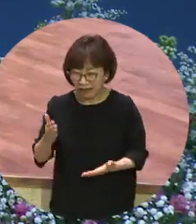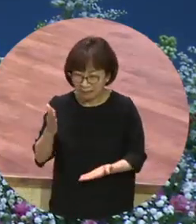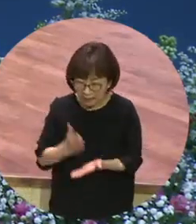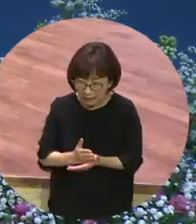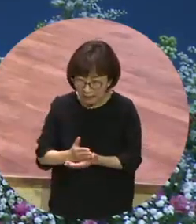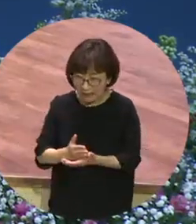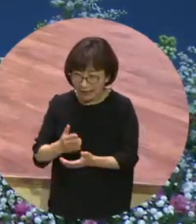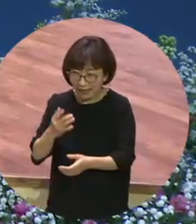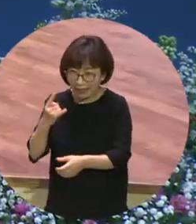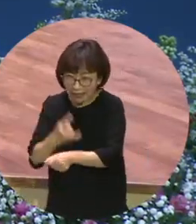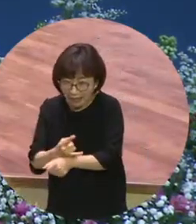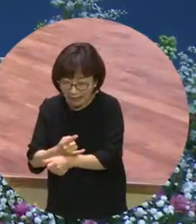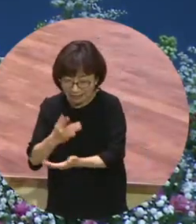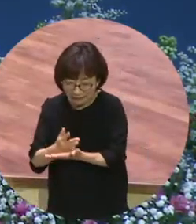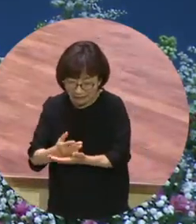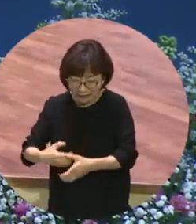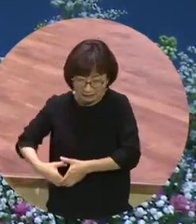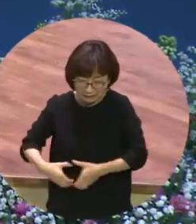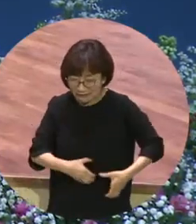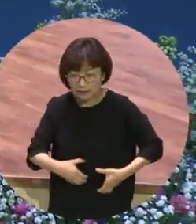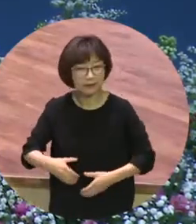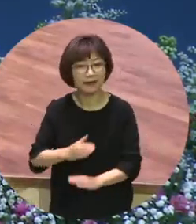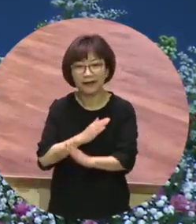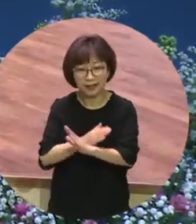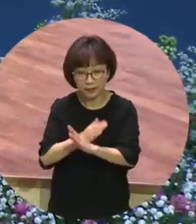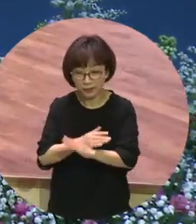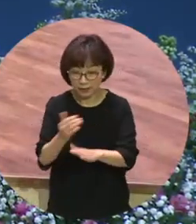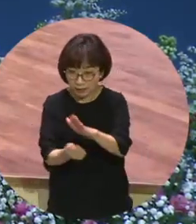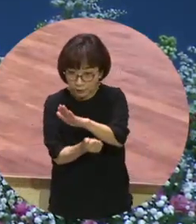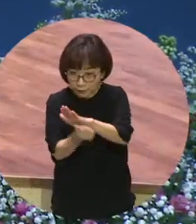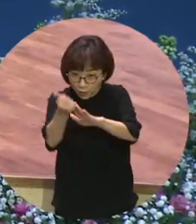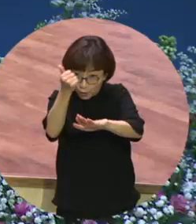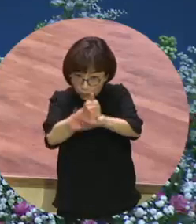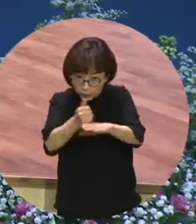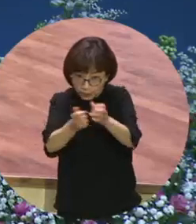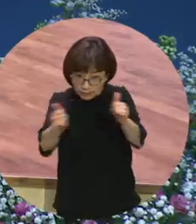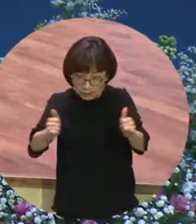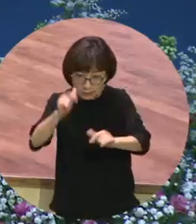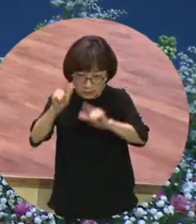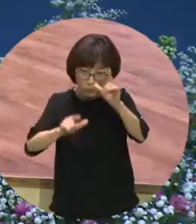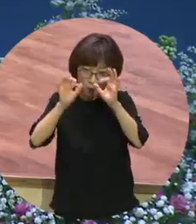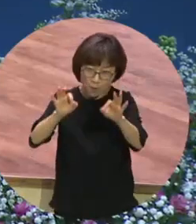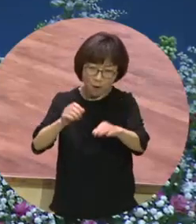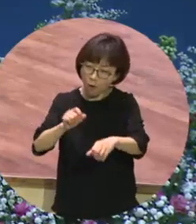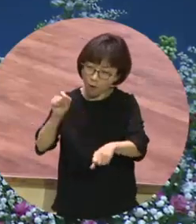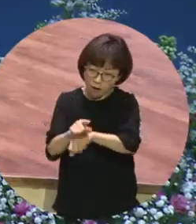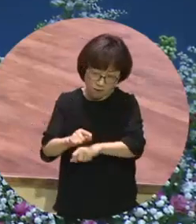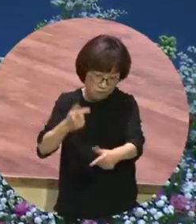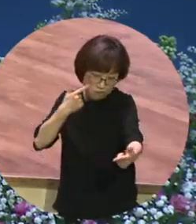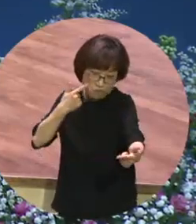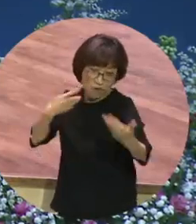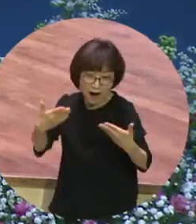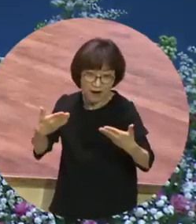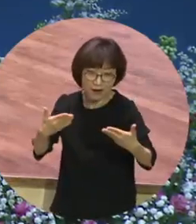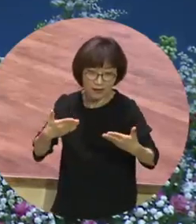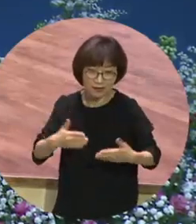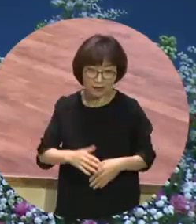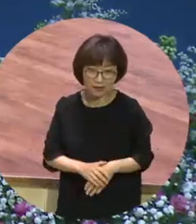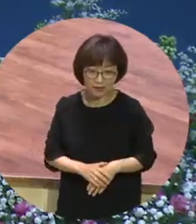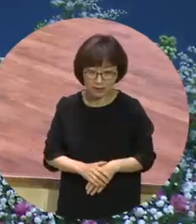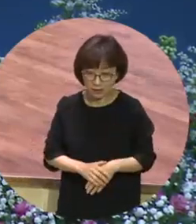이 성부사 이 DNA가요, 성공하는 사람 특징이 그래요. 여러분, 성령의 사람들이 그래요. 살든지